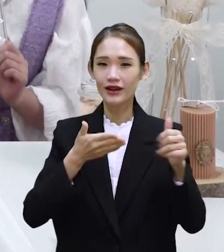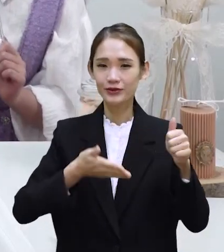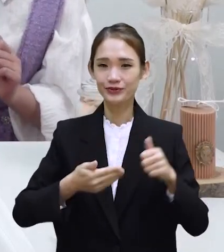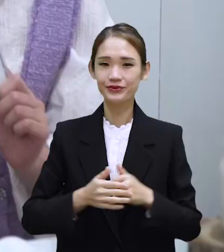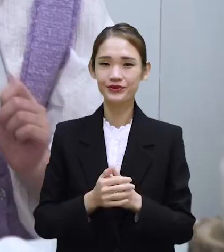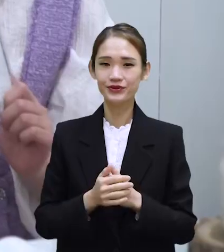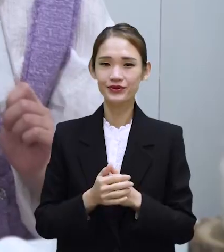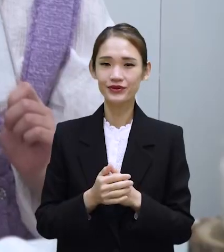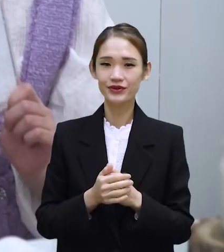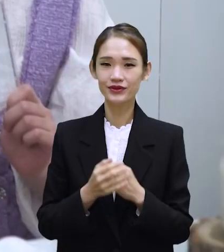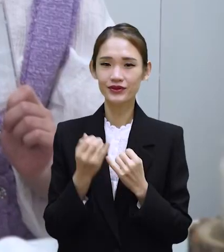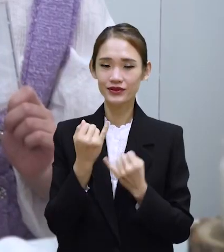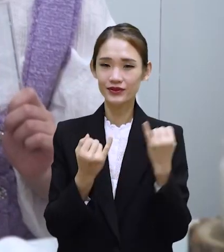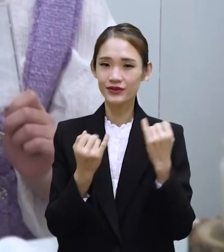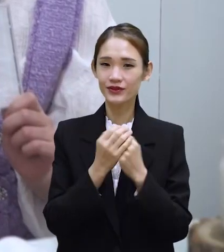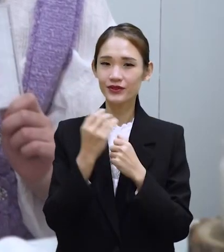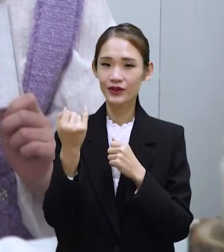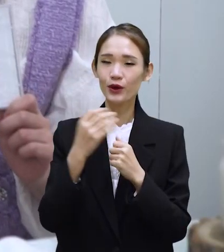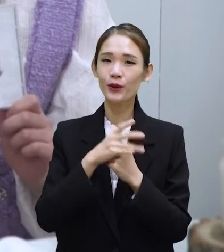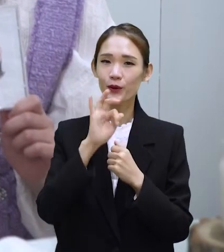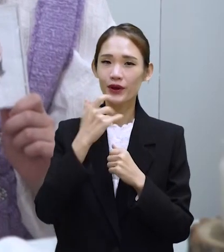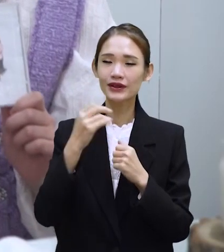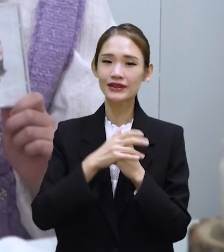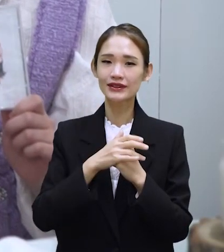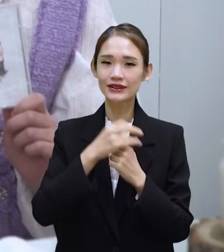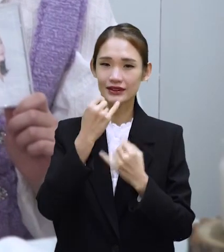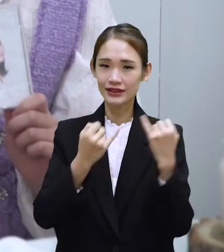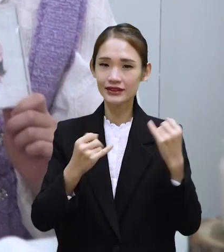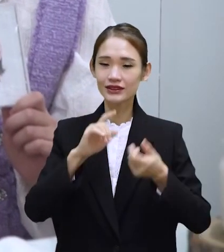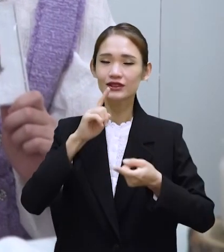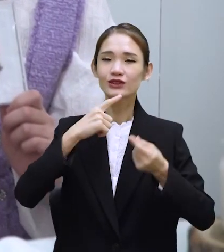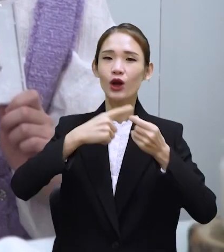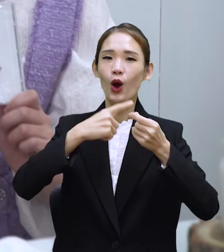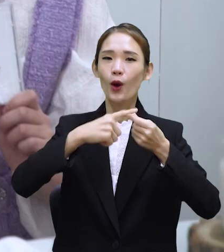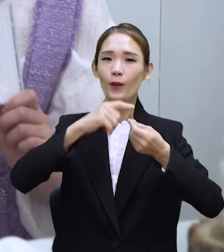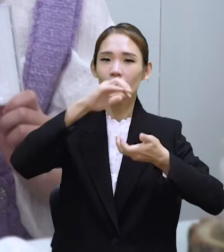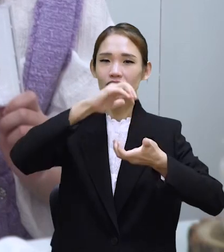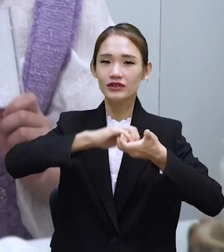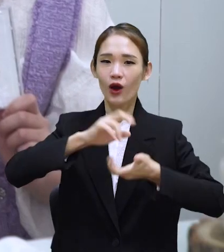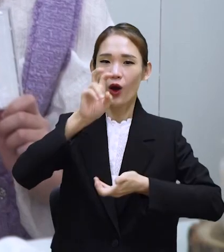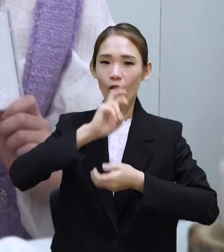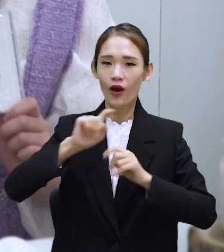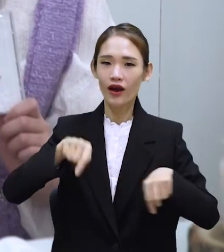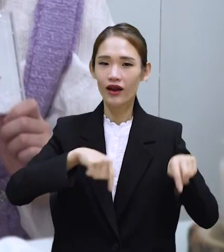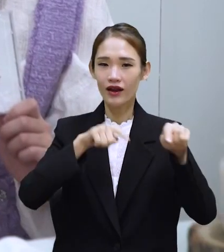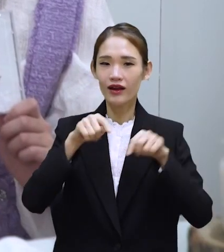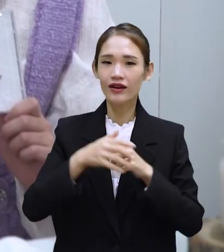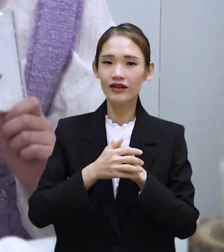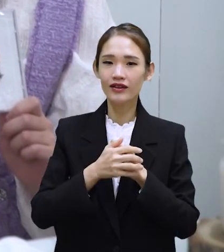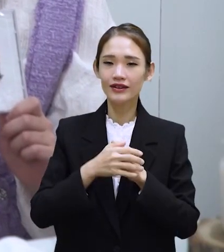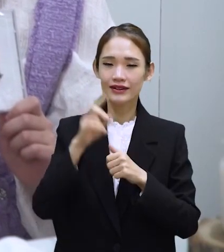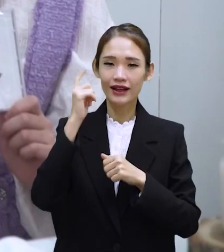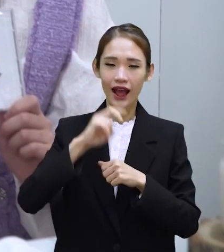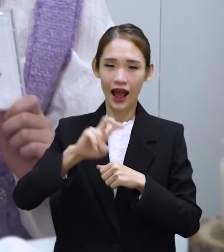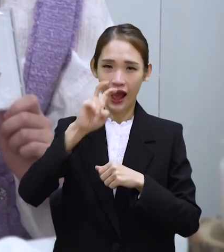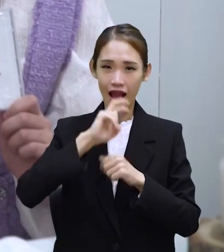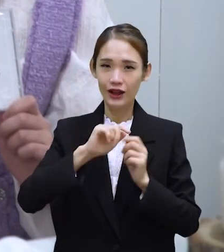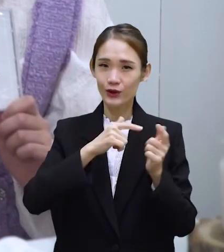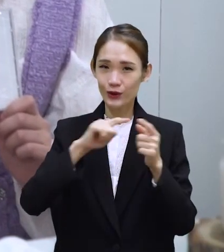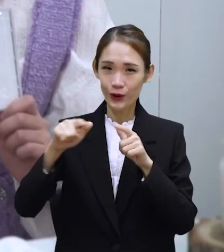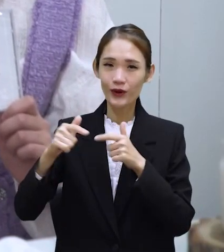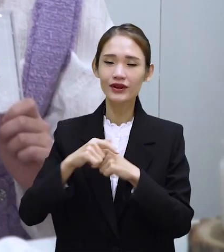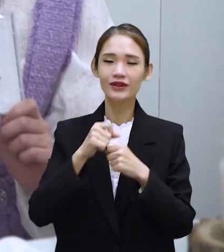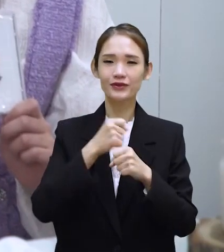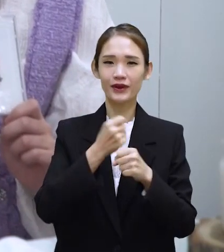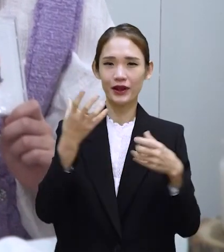좀 부탁 드려도 될까요 아 미녀 장애 의 첫 번째 장 경 규 앨범이에요 그와 찬양과 가 영어로